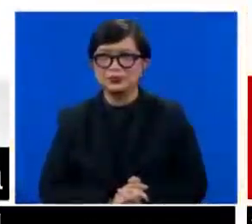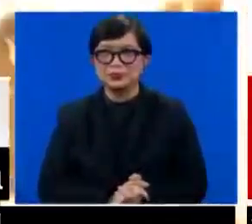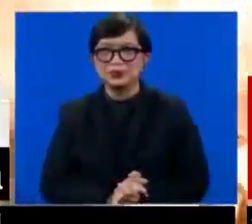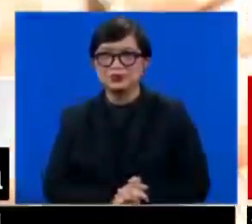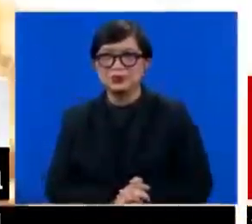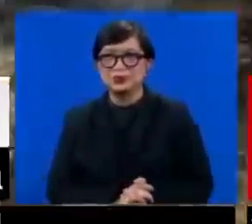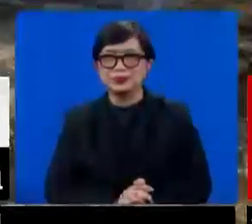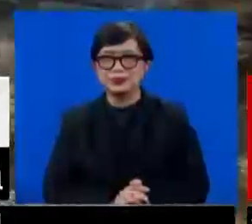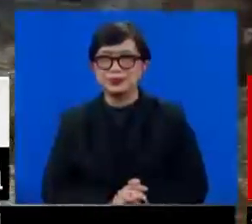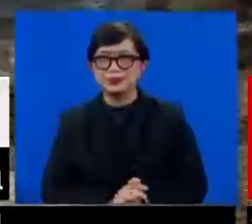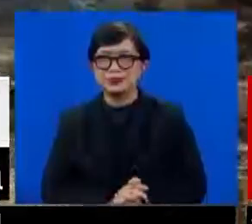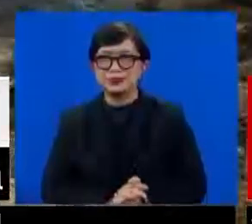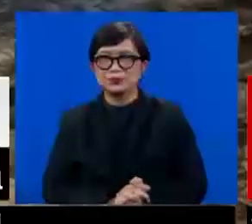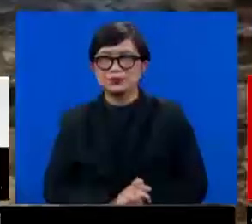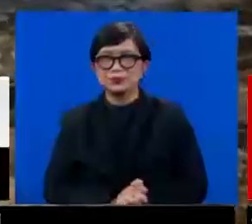Mandi, mandi.